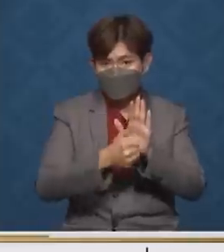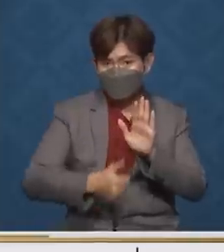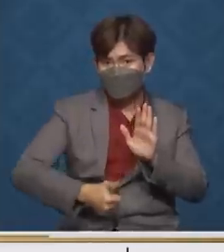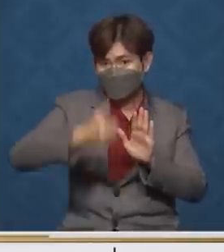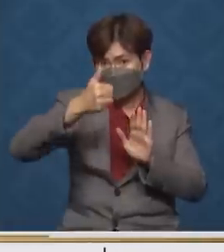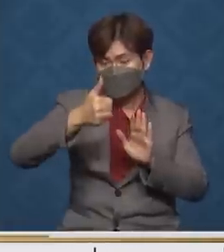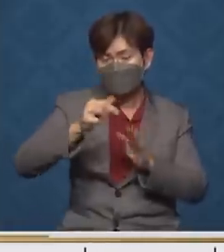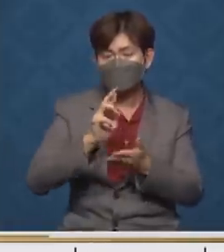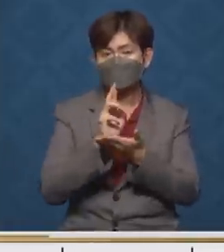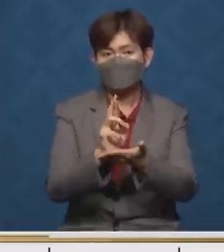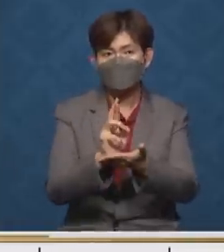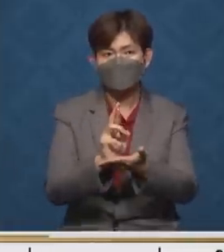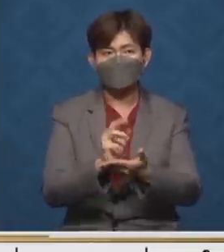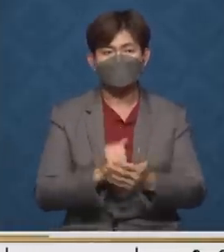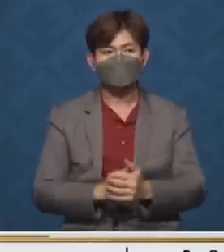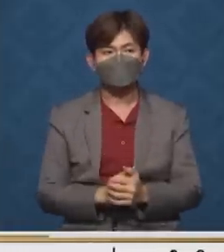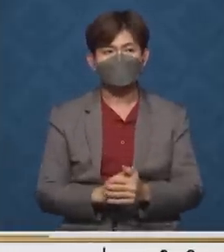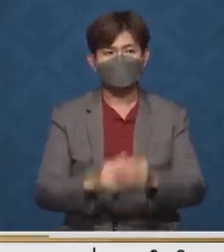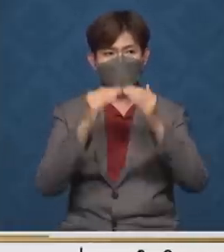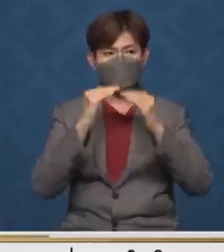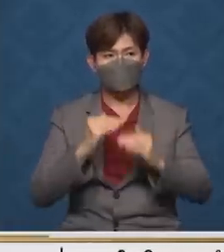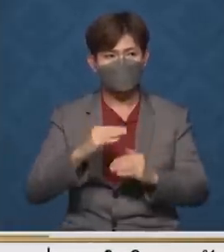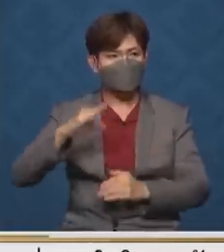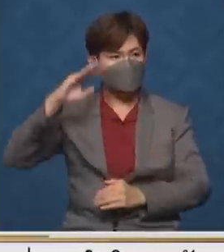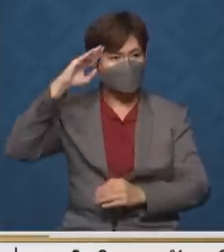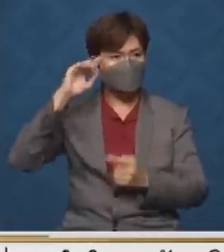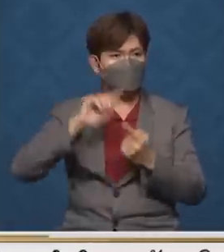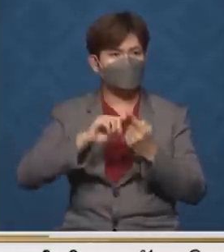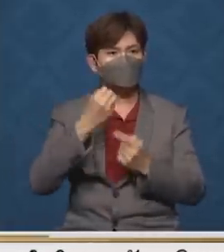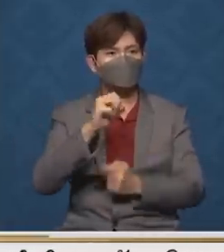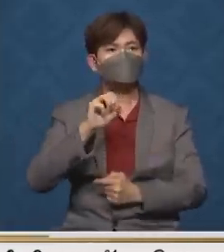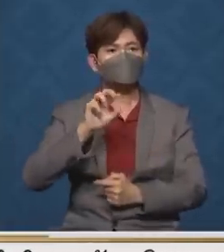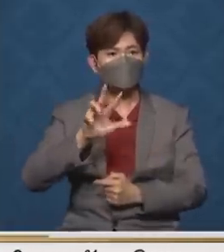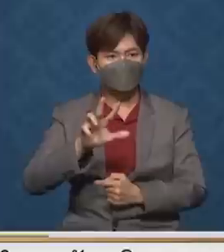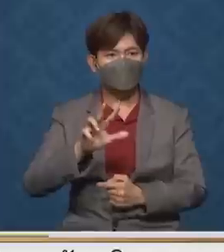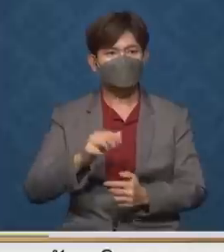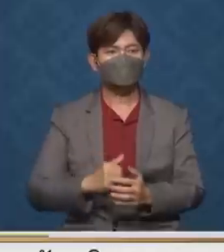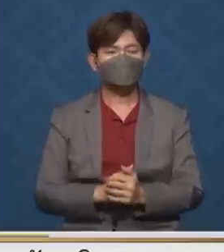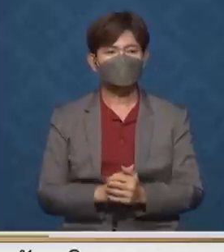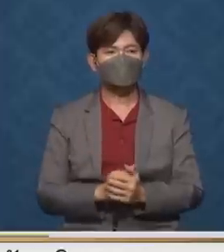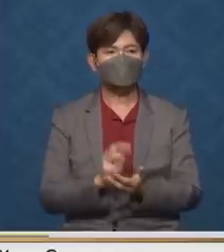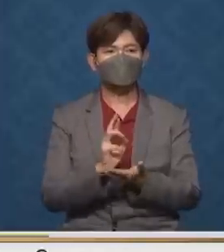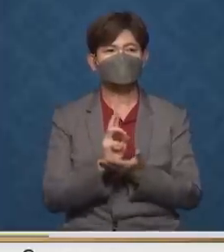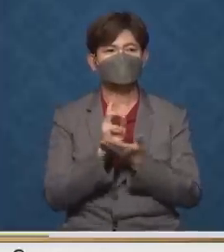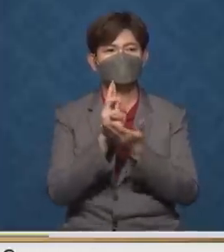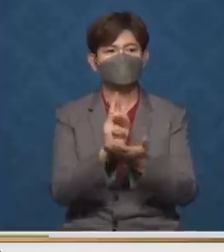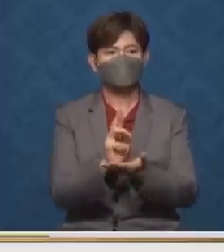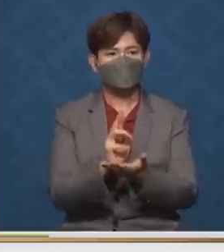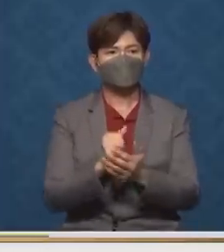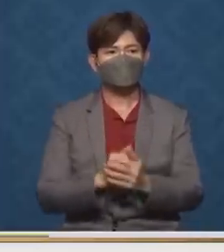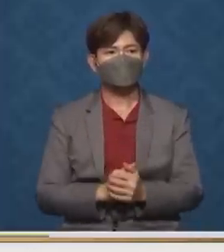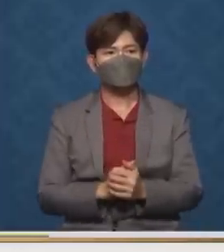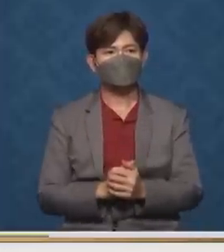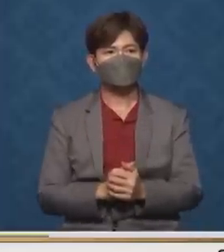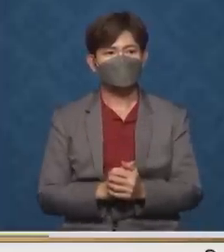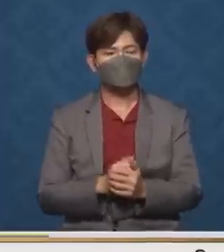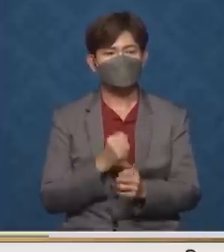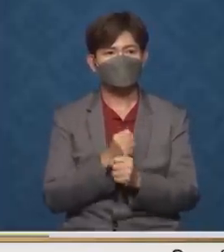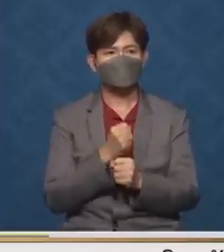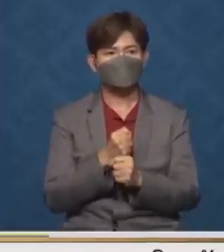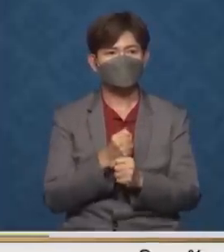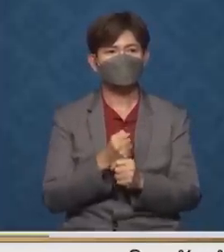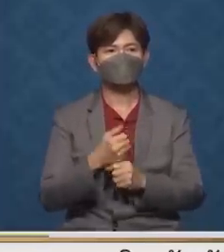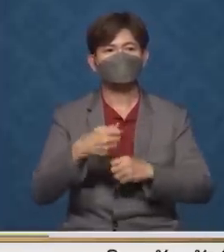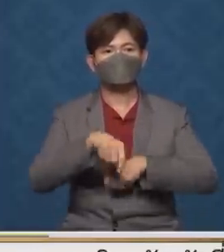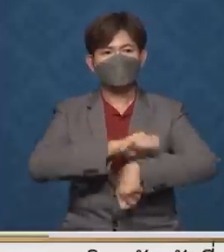ม ดูต่ทําทานกมทหารราบที่ 13 ครับได้รับรังวันห้องปฏิบัติการดีเยี่ยม